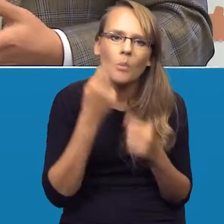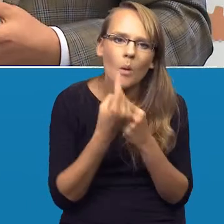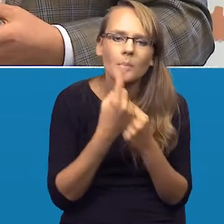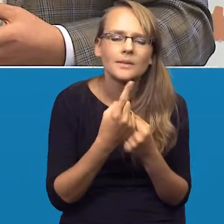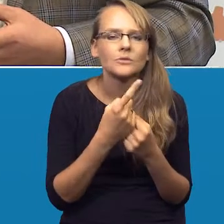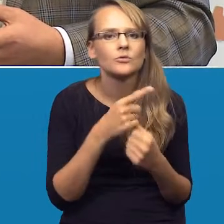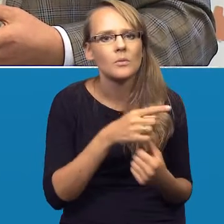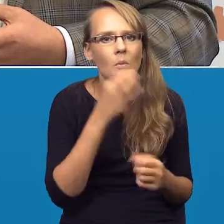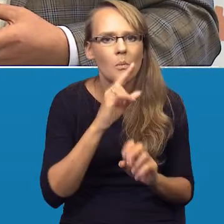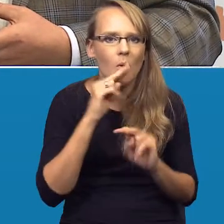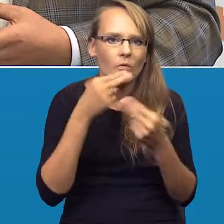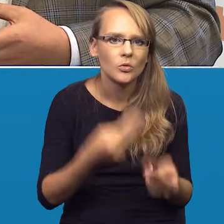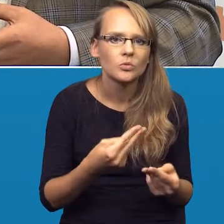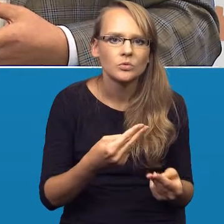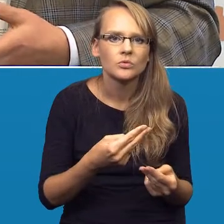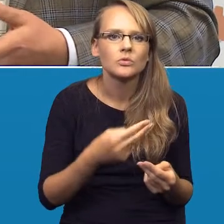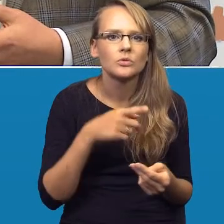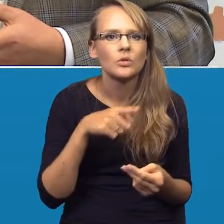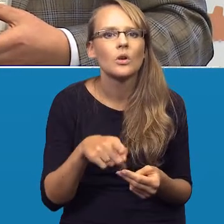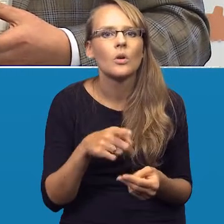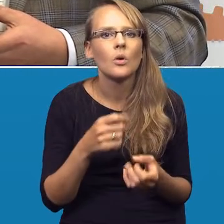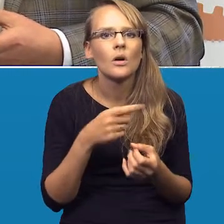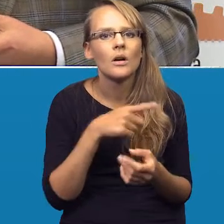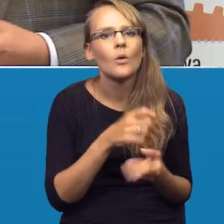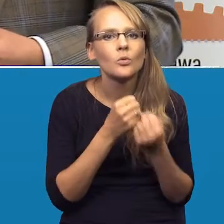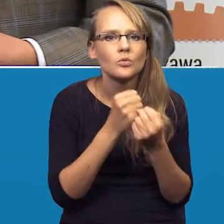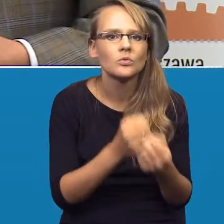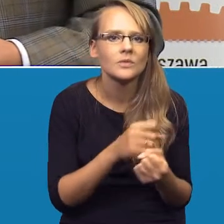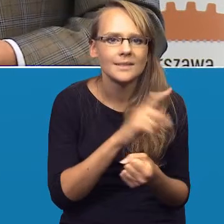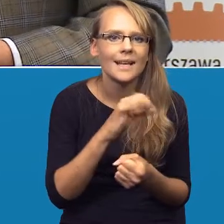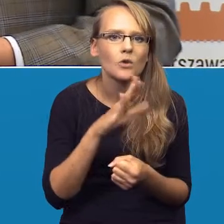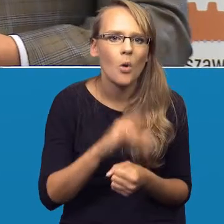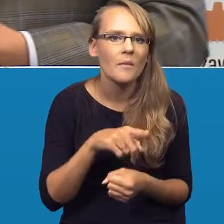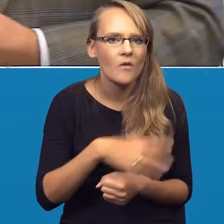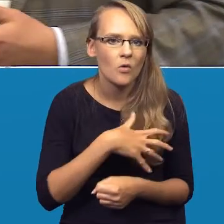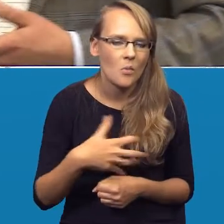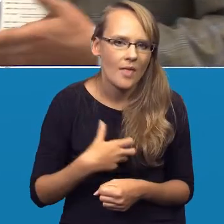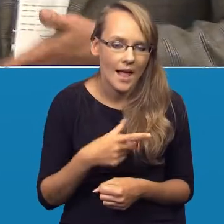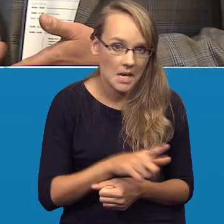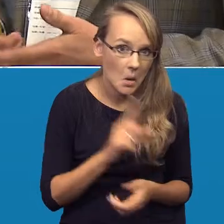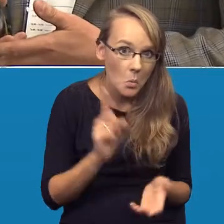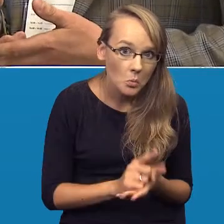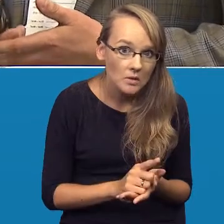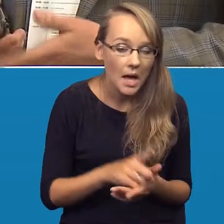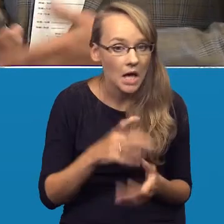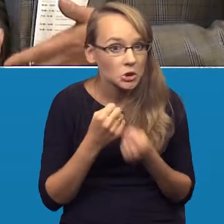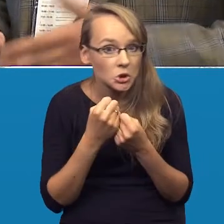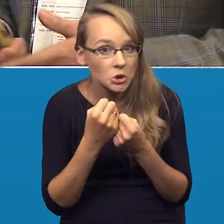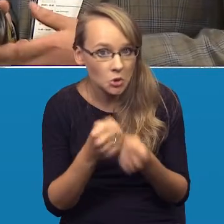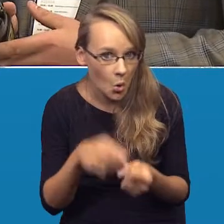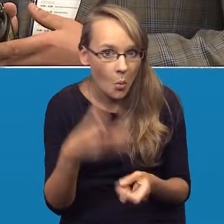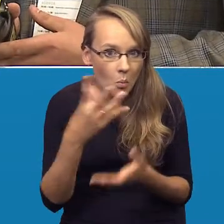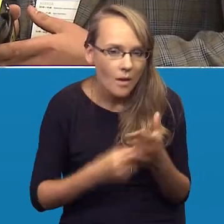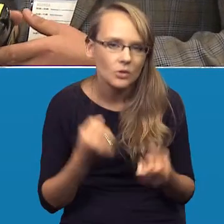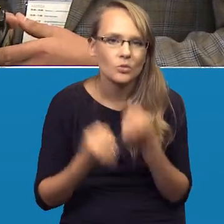powrócić do tej idei takich utrzymania tych zasobów w gospodarce tak jak to się da. I czy to jest możliwe, czy to się znowu będzie opłacać? No